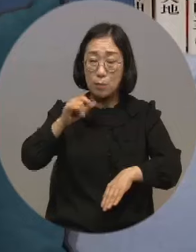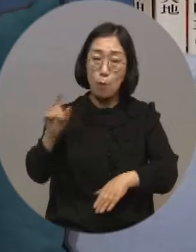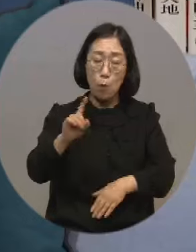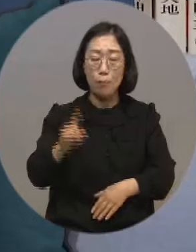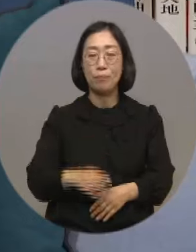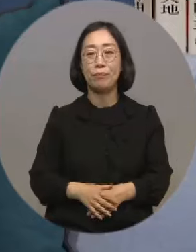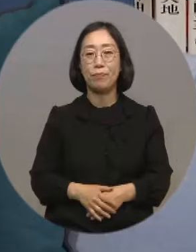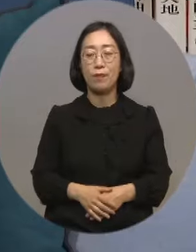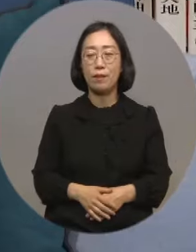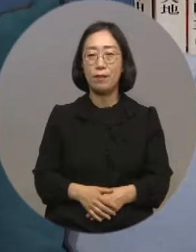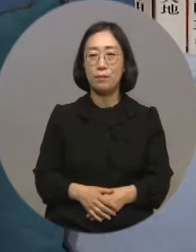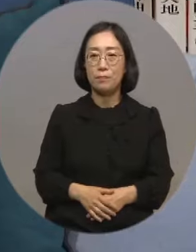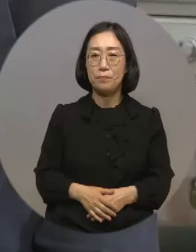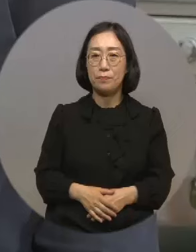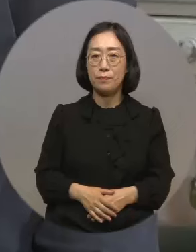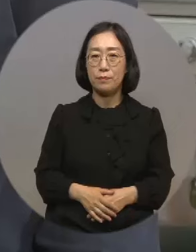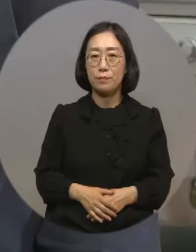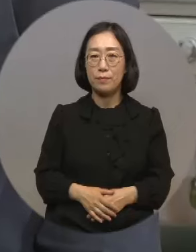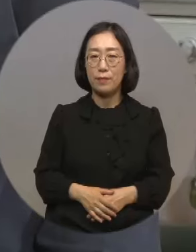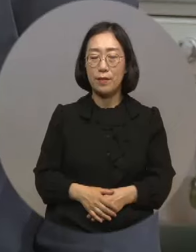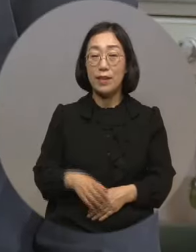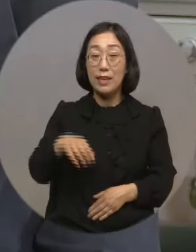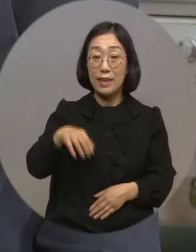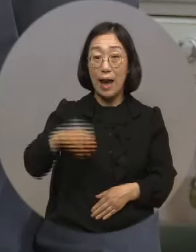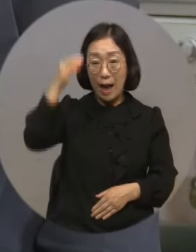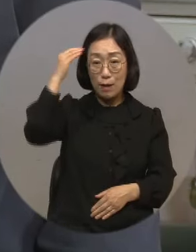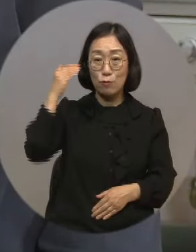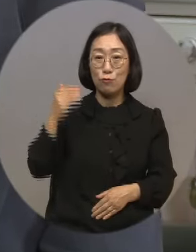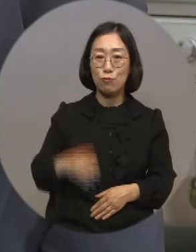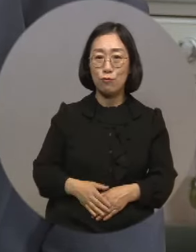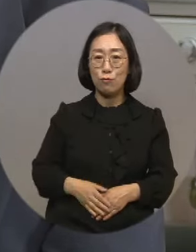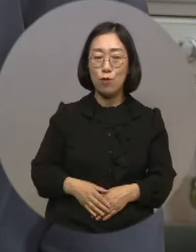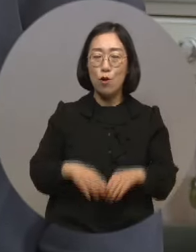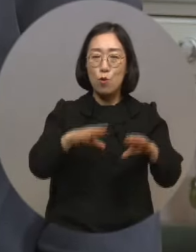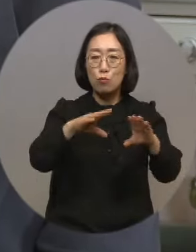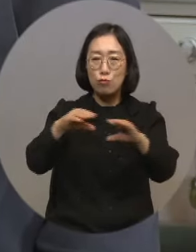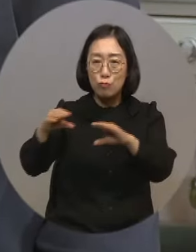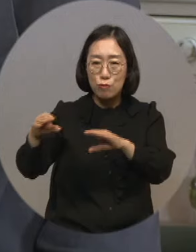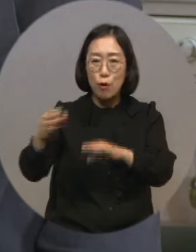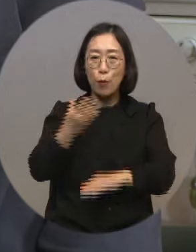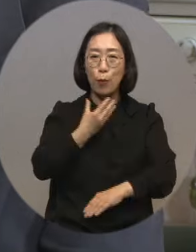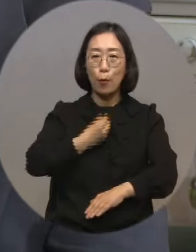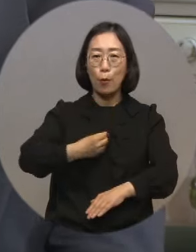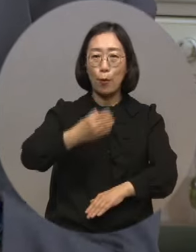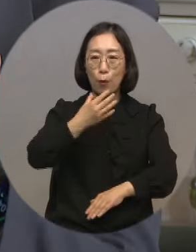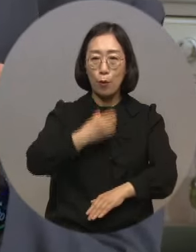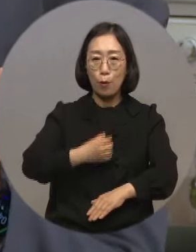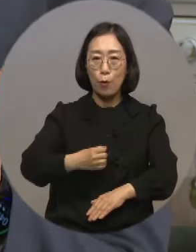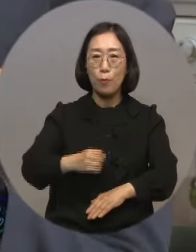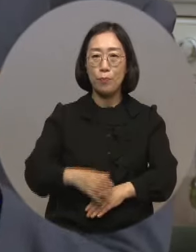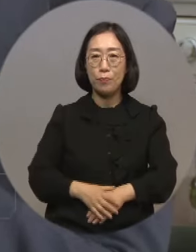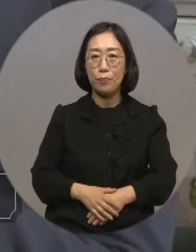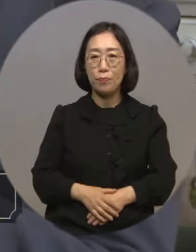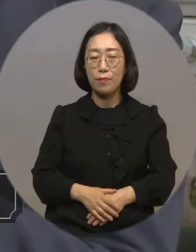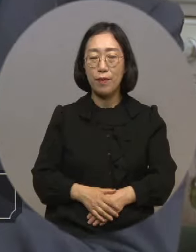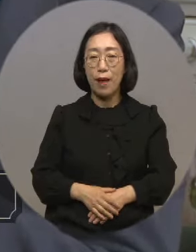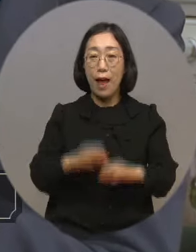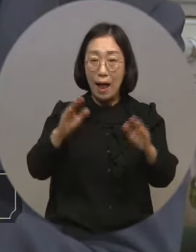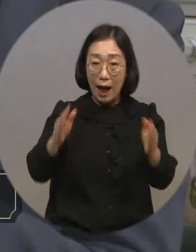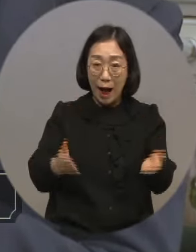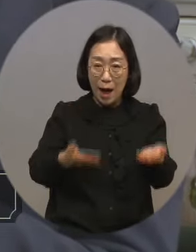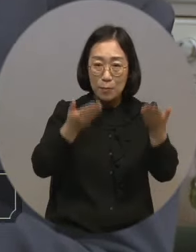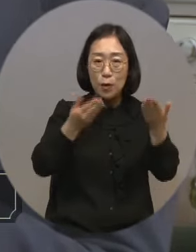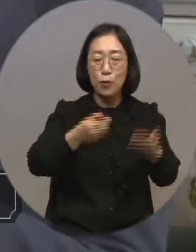다른가요? 일단 남쪽은 부드러운 술, 서서히 가벼운